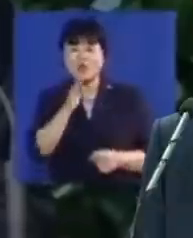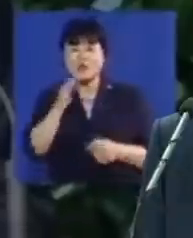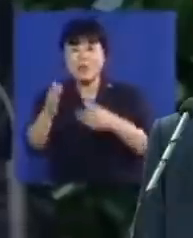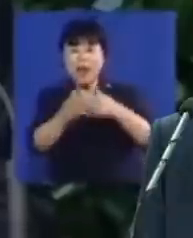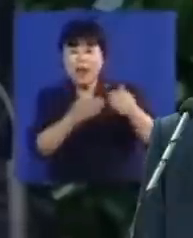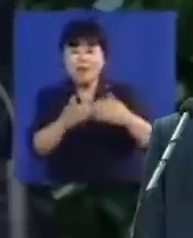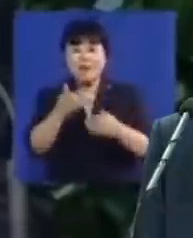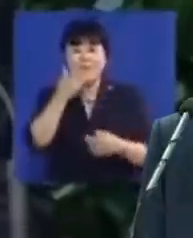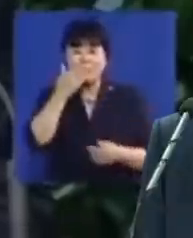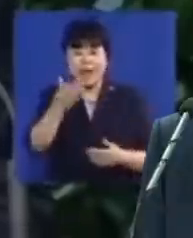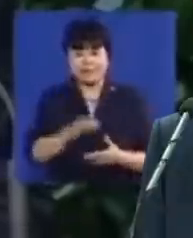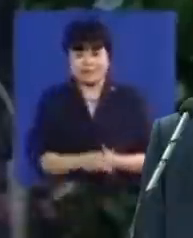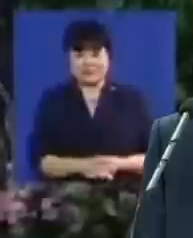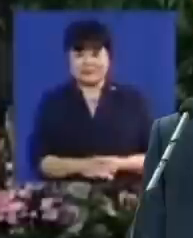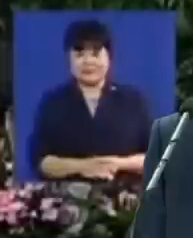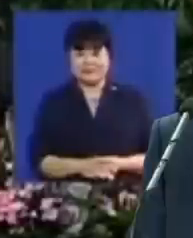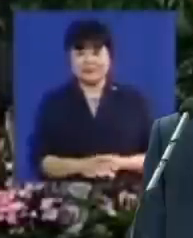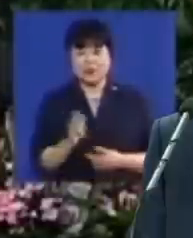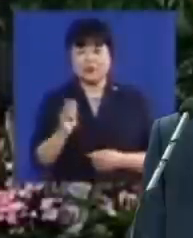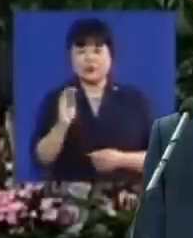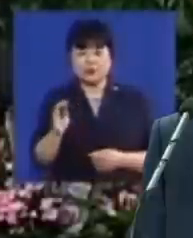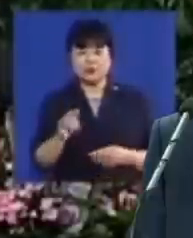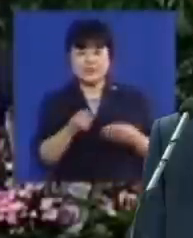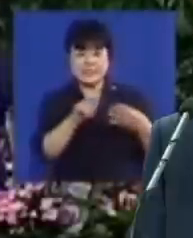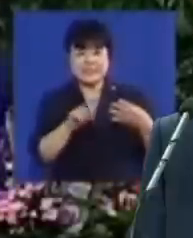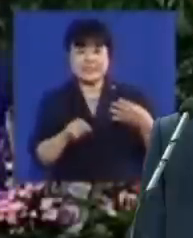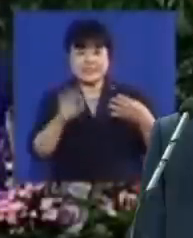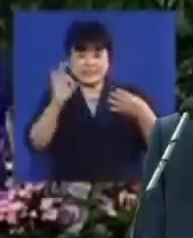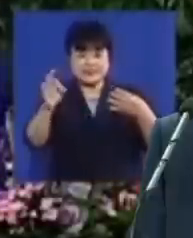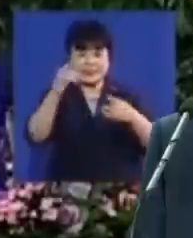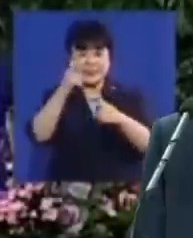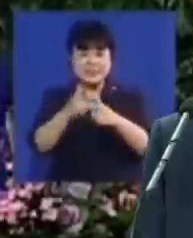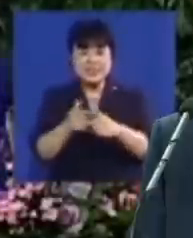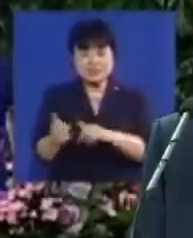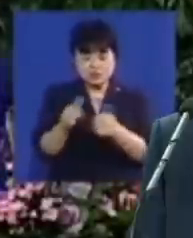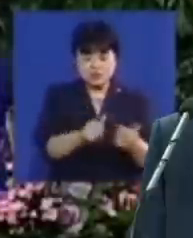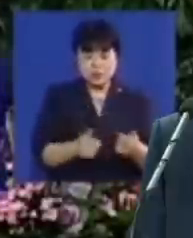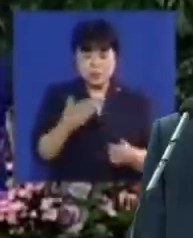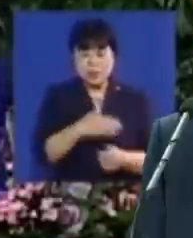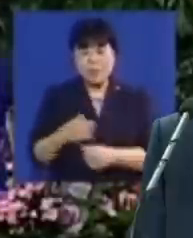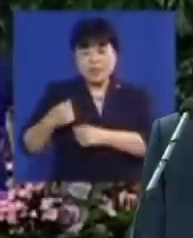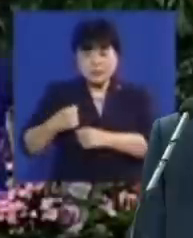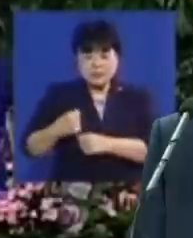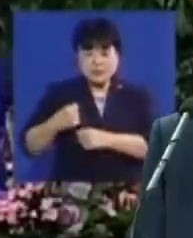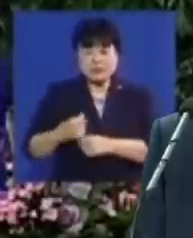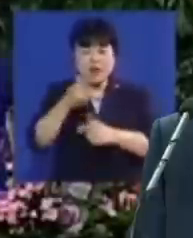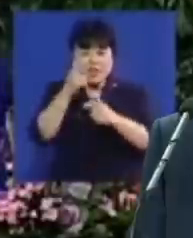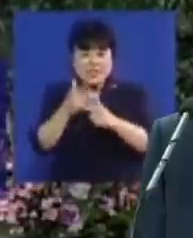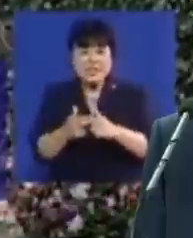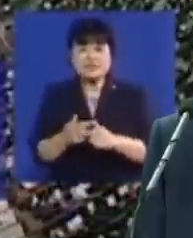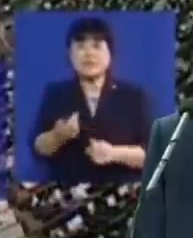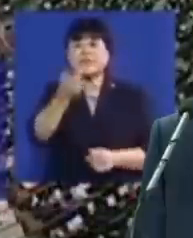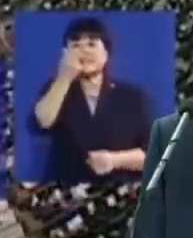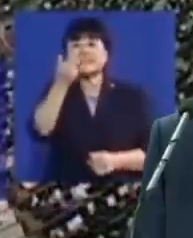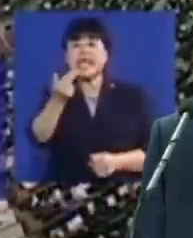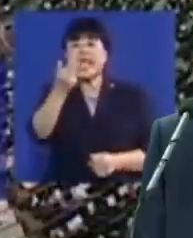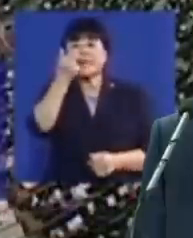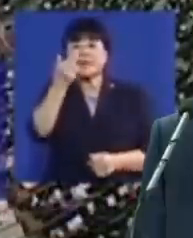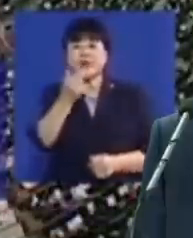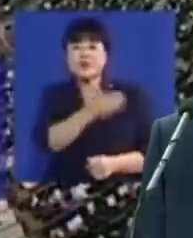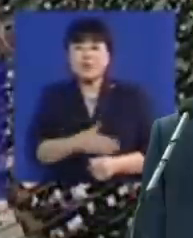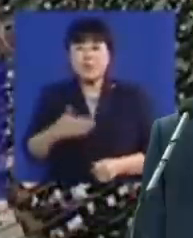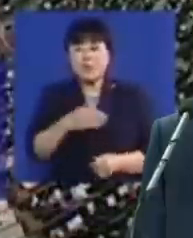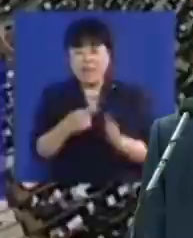체험할 수 있는 것입니다. 고린도후서 4장 10절에 우리가 항상 예수의 죽음을 몸에 짊어지면 예수의 생명이 또한 우리